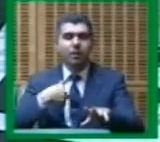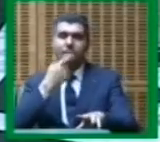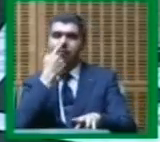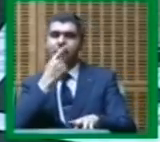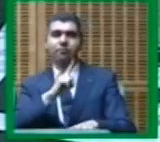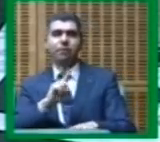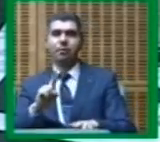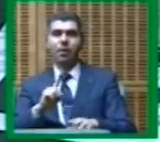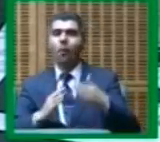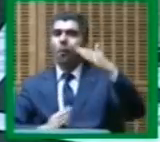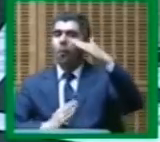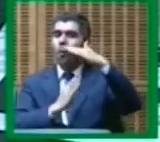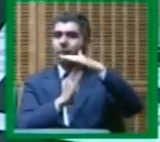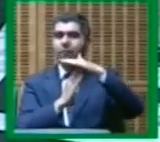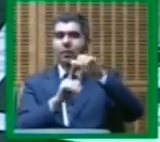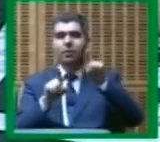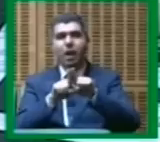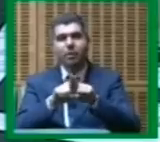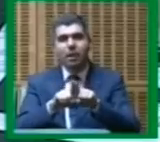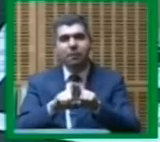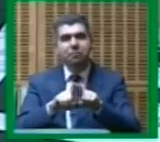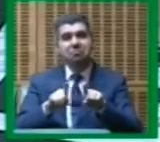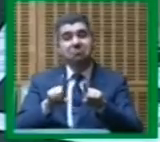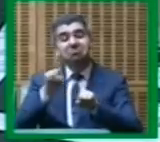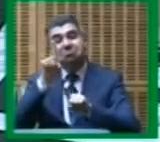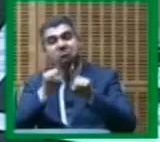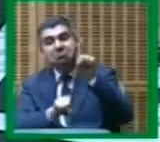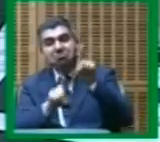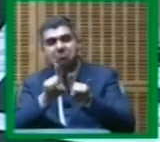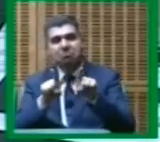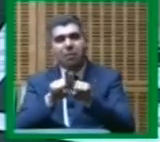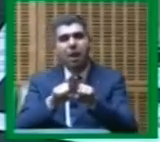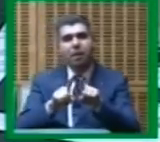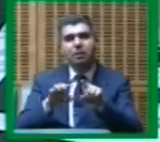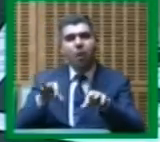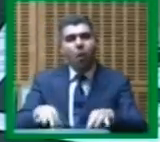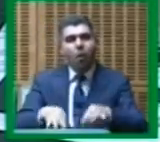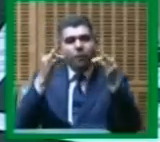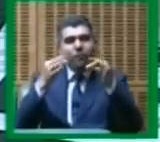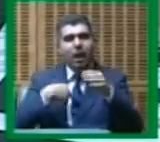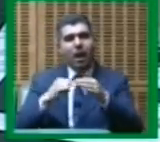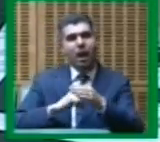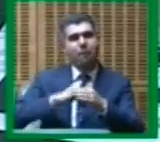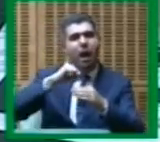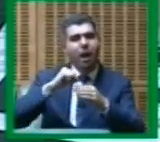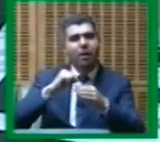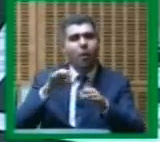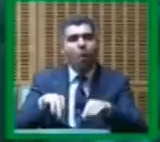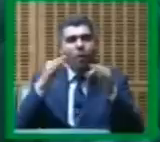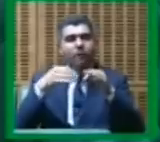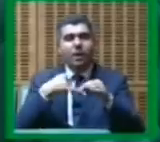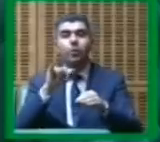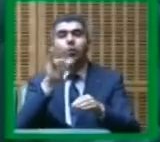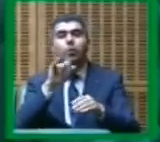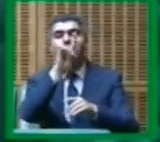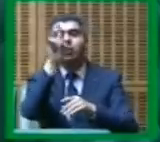كنحضروا يعني الكفتين بجوج، أشنو غادي نخسروا وحنا ما كننظموش؟ أشنو غادي نربحوا بين قوسين وحنا كننظموا؟ هذا هو السؤال اللي فعلا